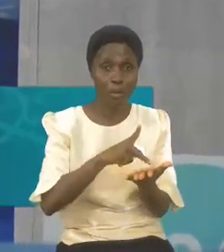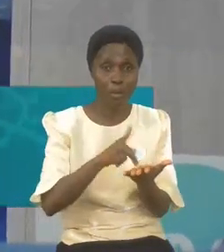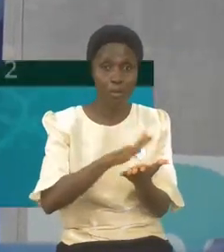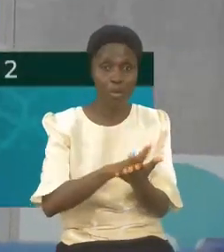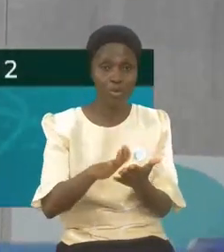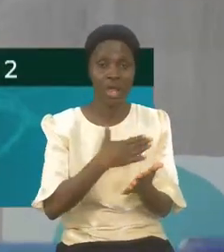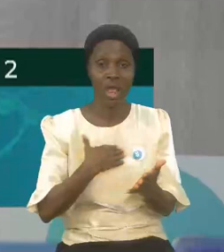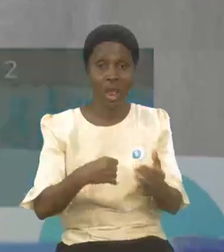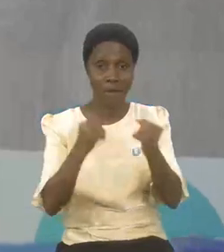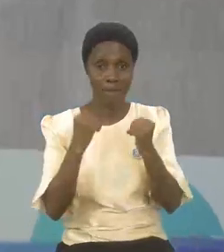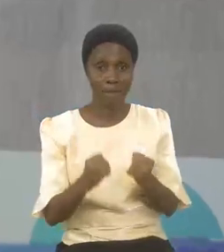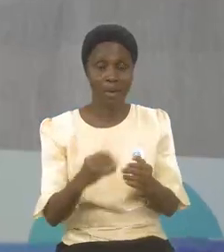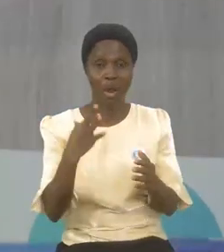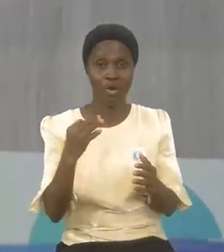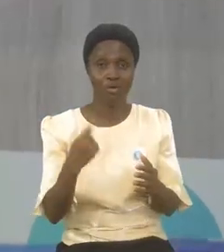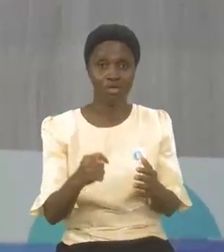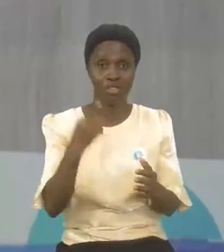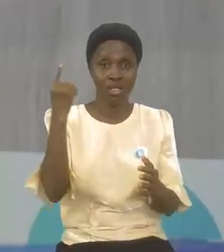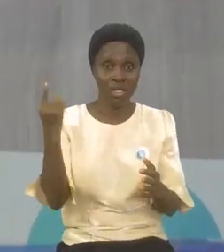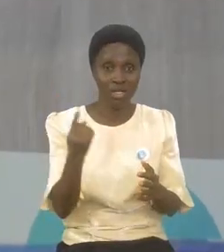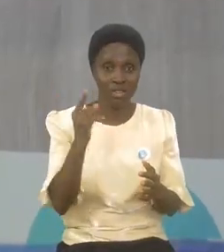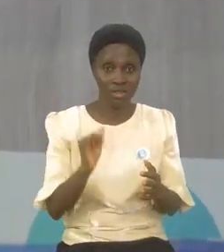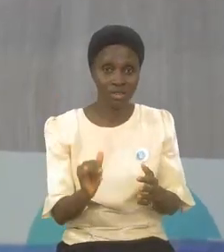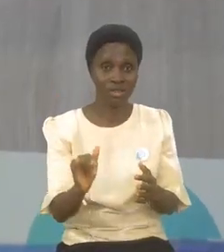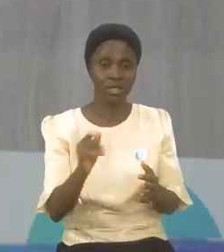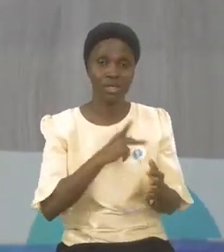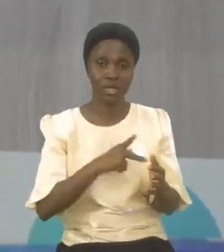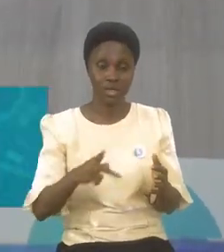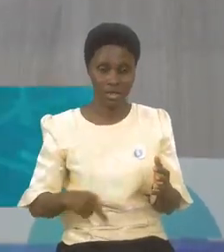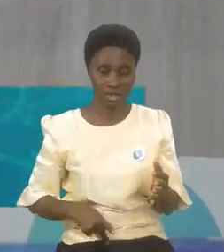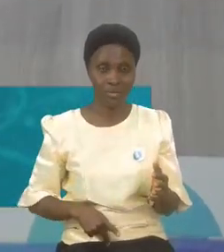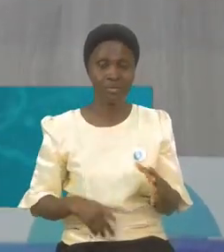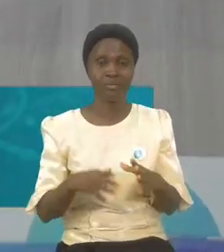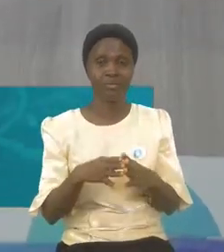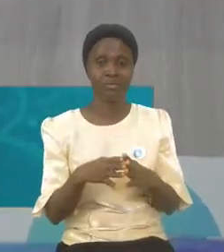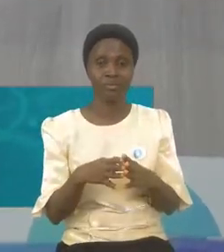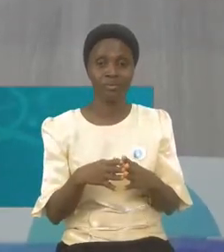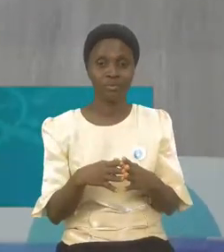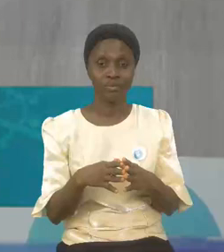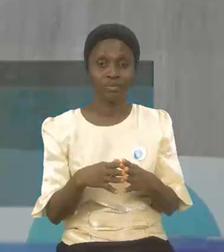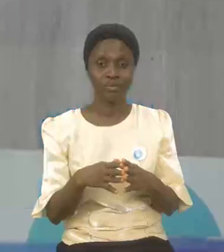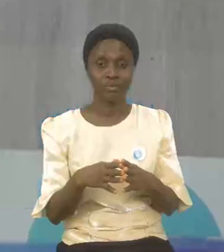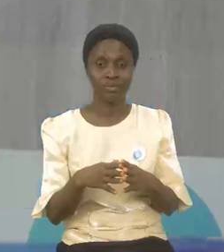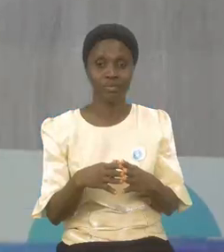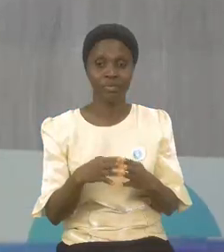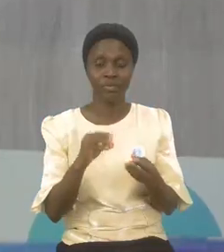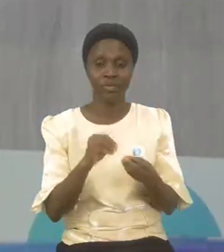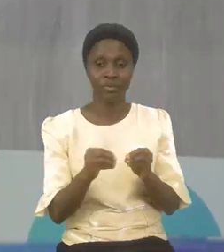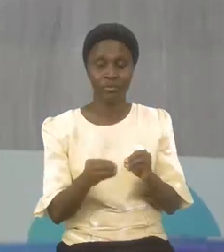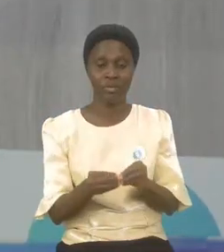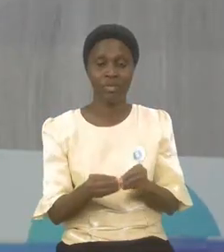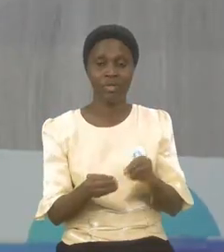la pureté et la puissance du roi éternel. 2, le châtiment et